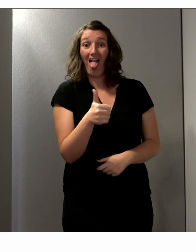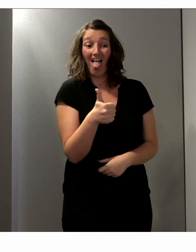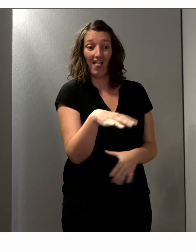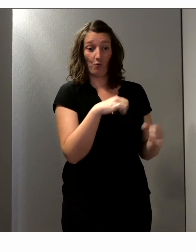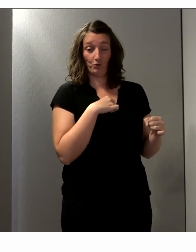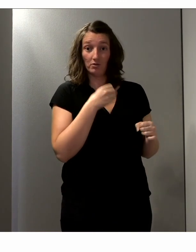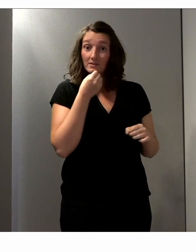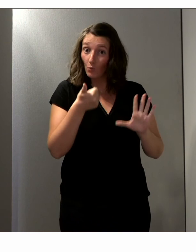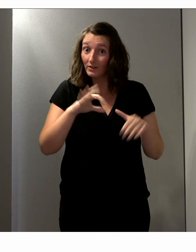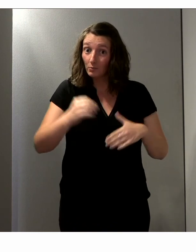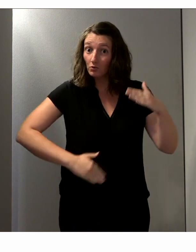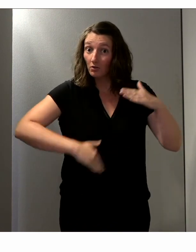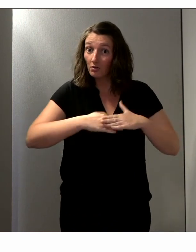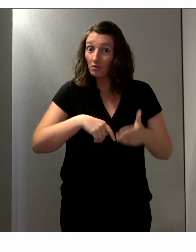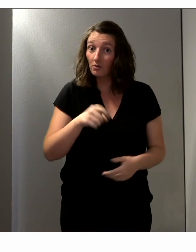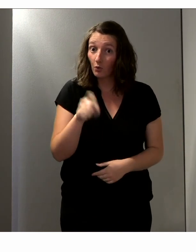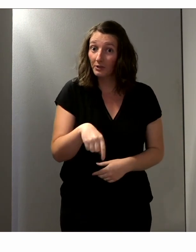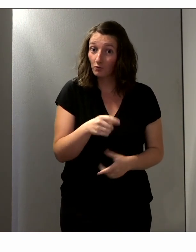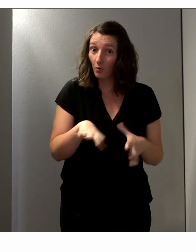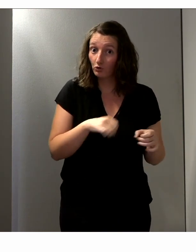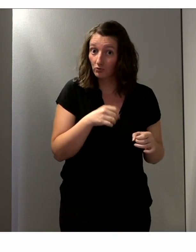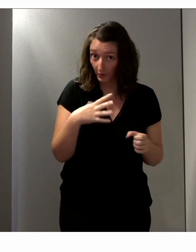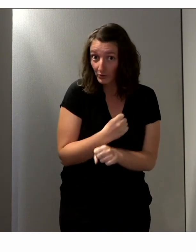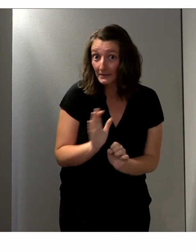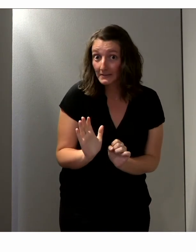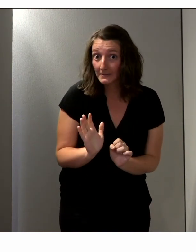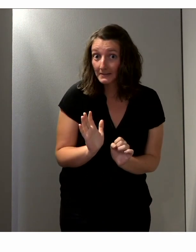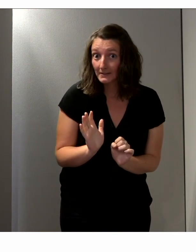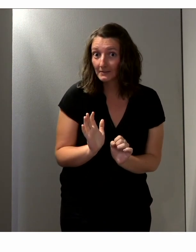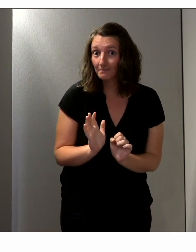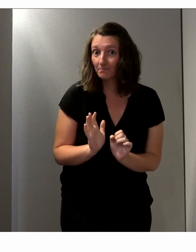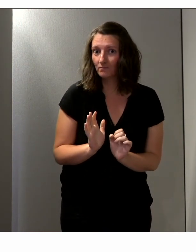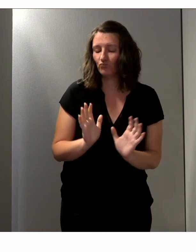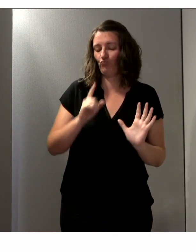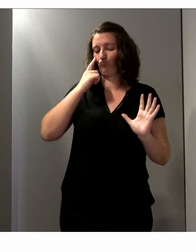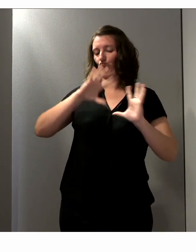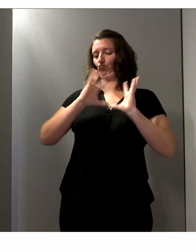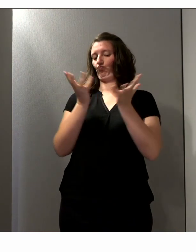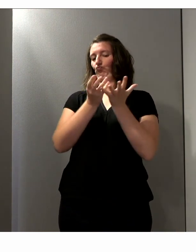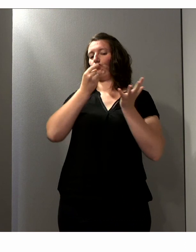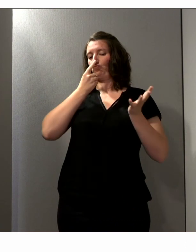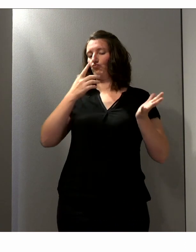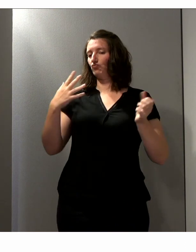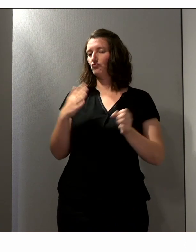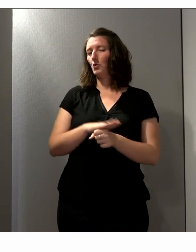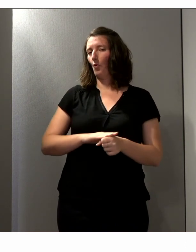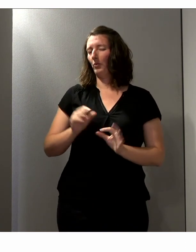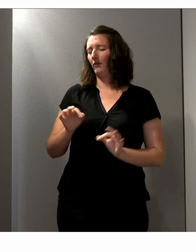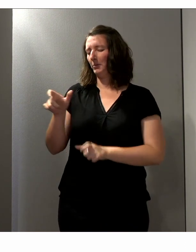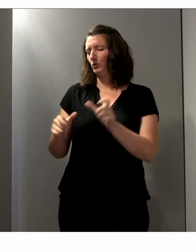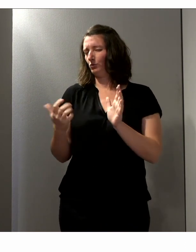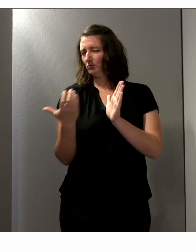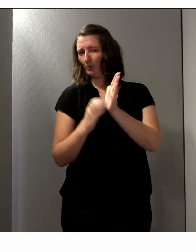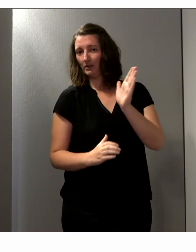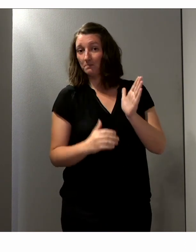notre quota de 6%? Voilà. Voilà, je pense qu'on a fait le tour de la question. Je ne sais